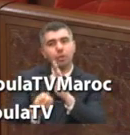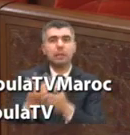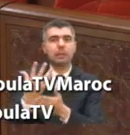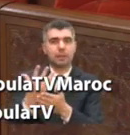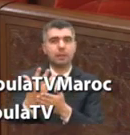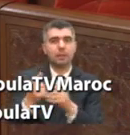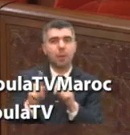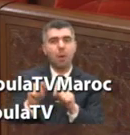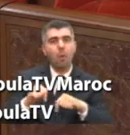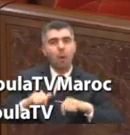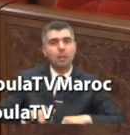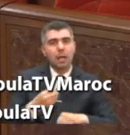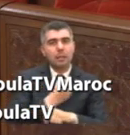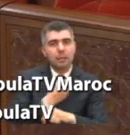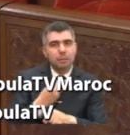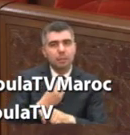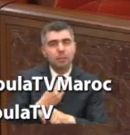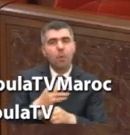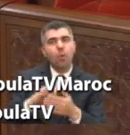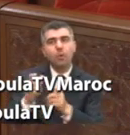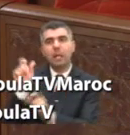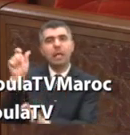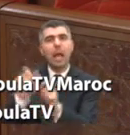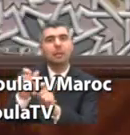تعامل الوزاره مع المساحات وتعامل المساحات مع المواطن. شكرا.